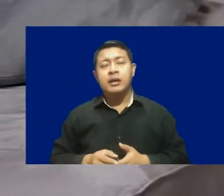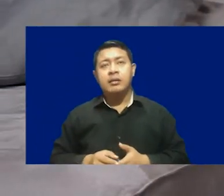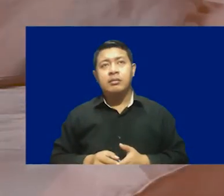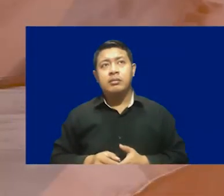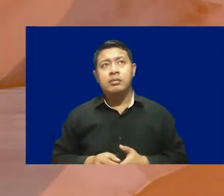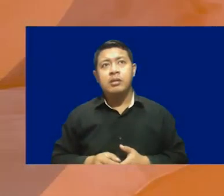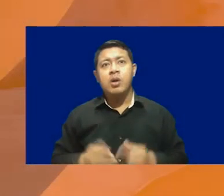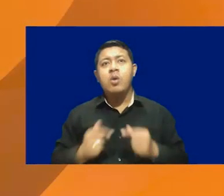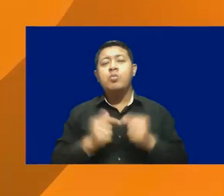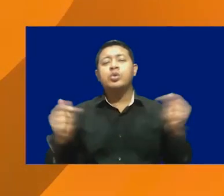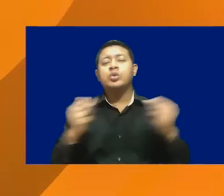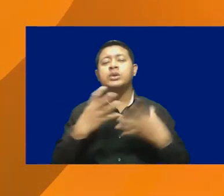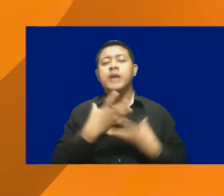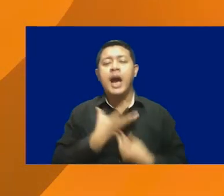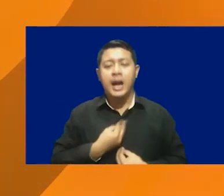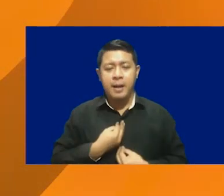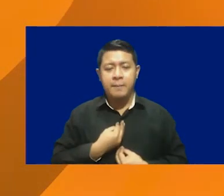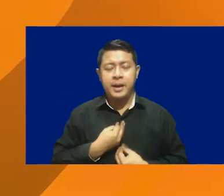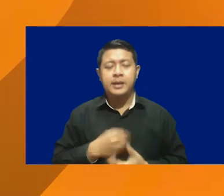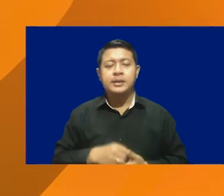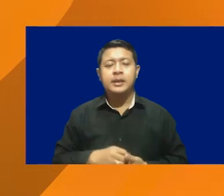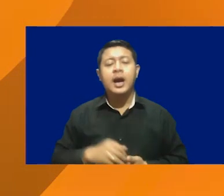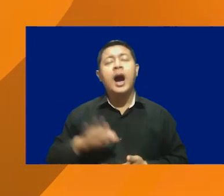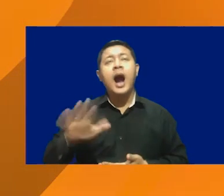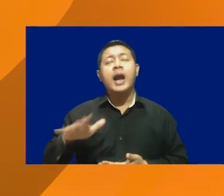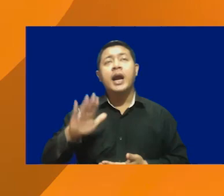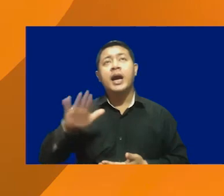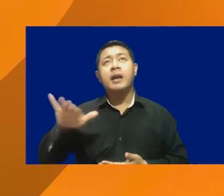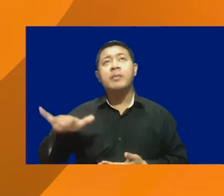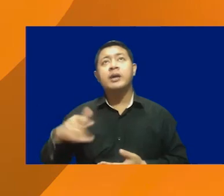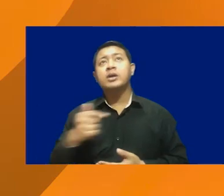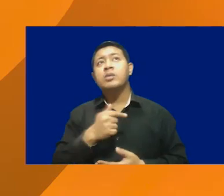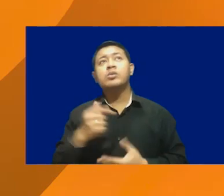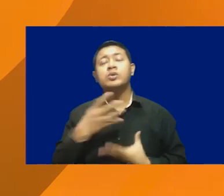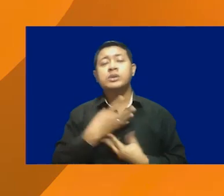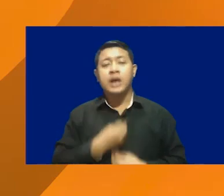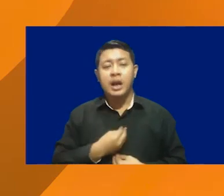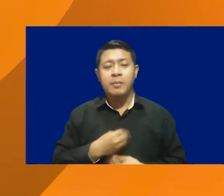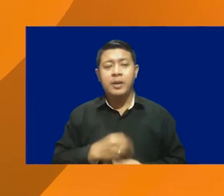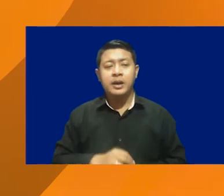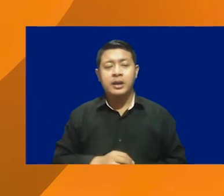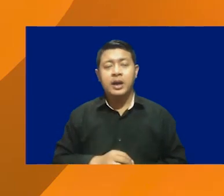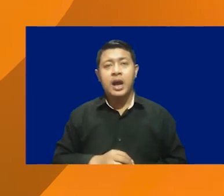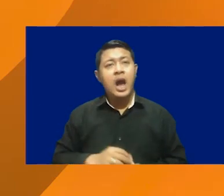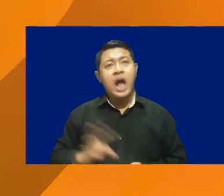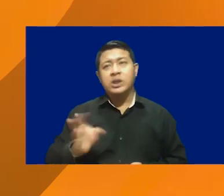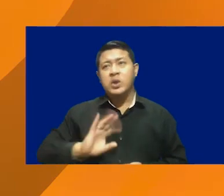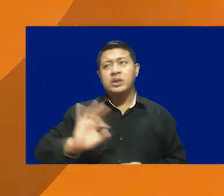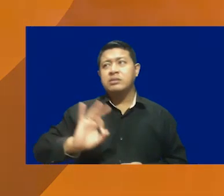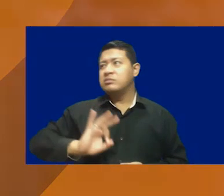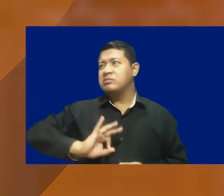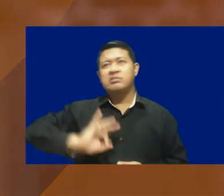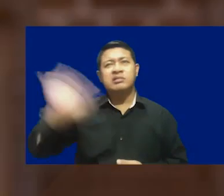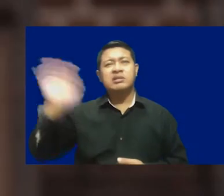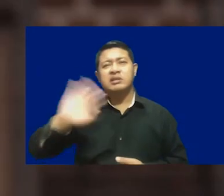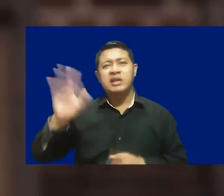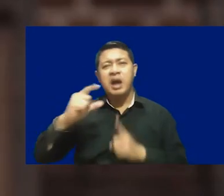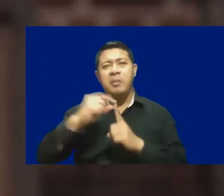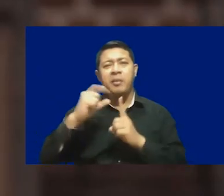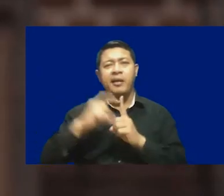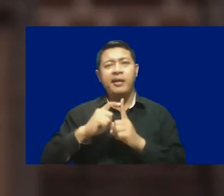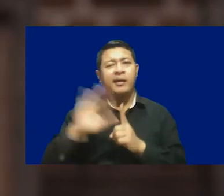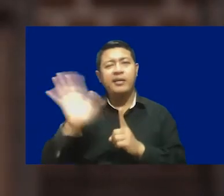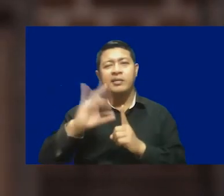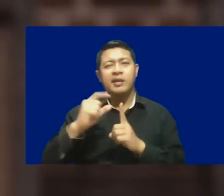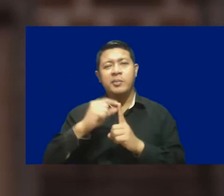Kadang-kadang bisa saja akibatnya putus asa. Anak-anak remaja itu putus asa. Atau